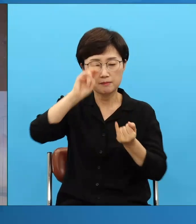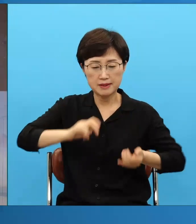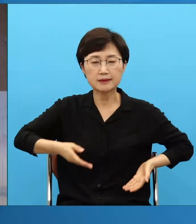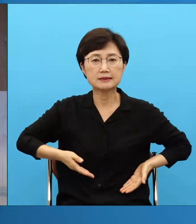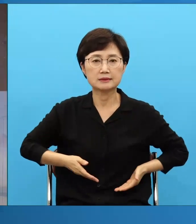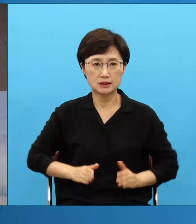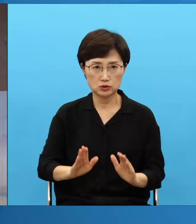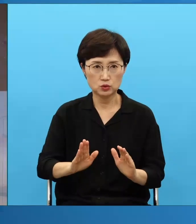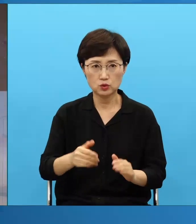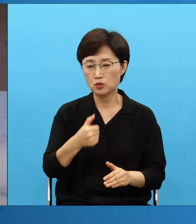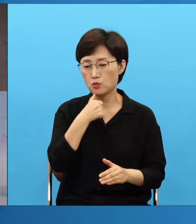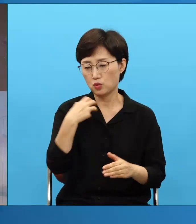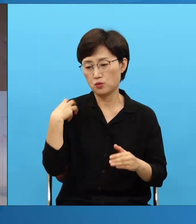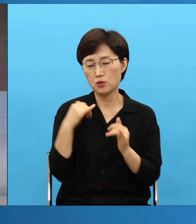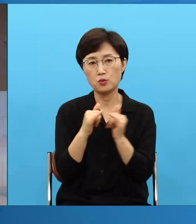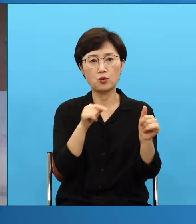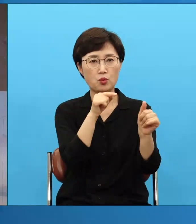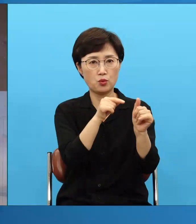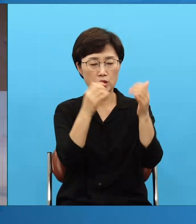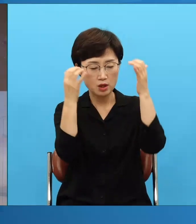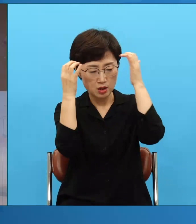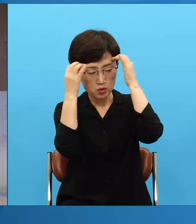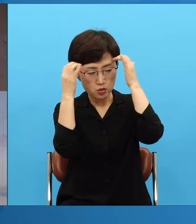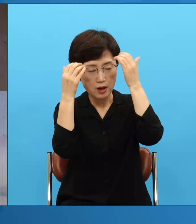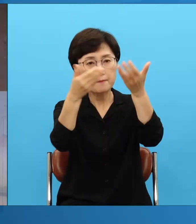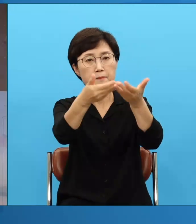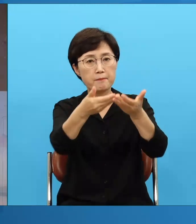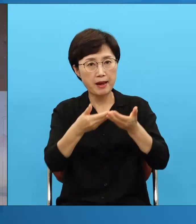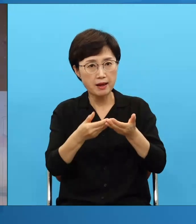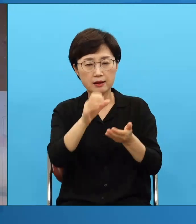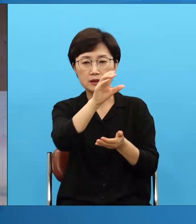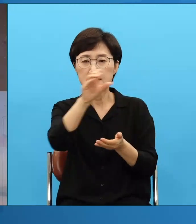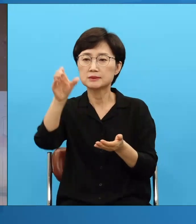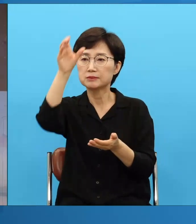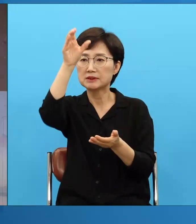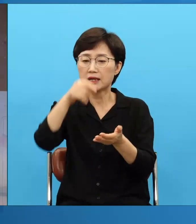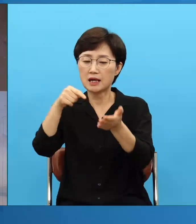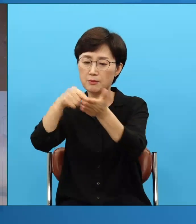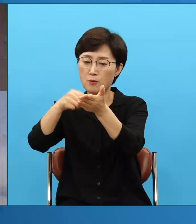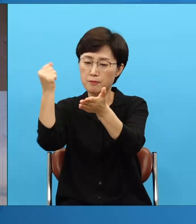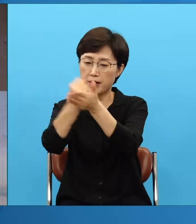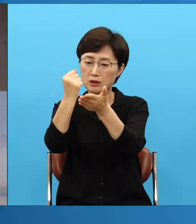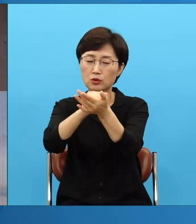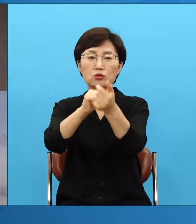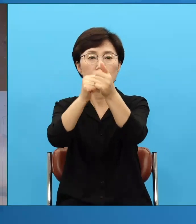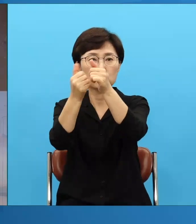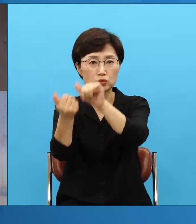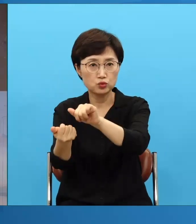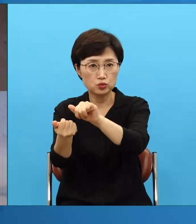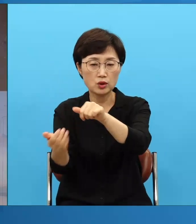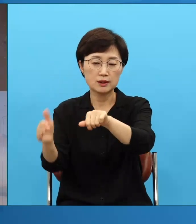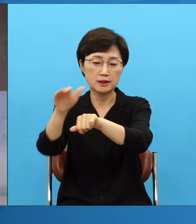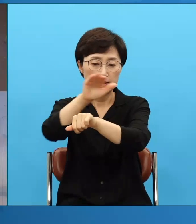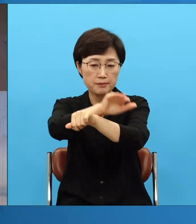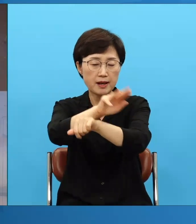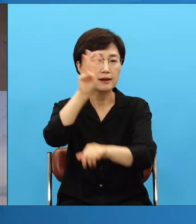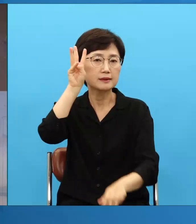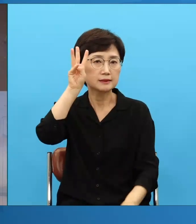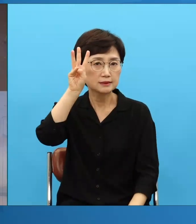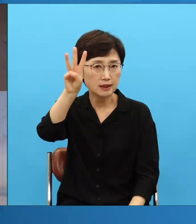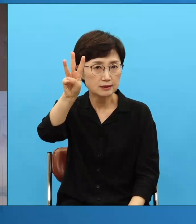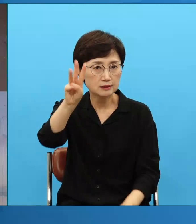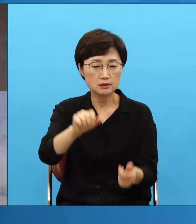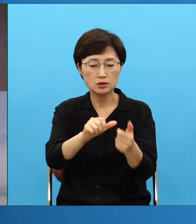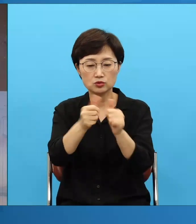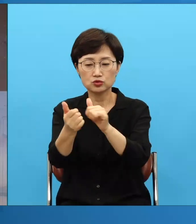인타사 동년녀 마르게 나시고 본도 빌라도에게 고난을 받으사 십자 못 박혀 죽으시고